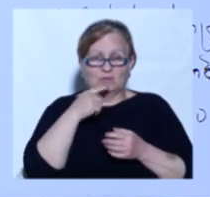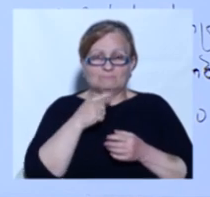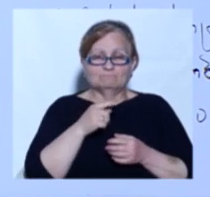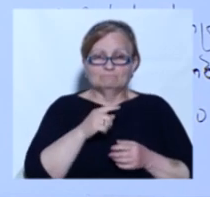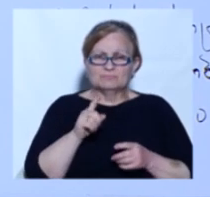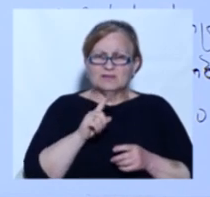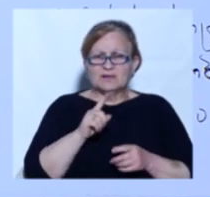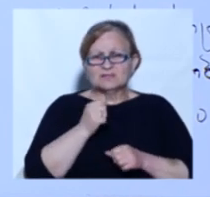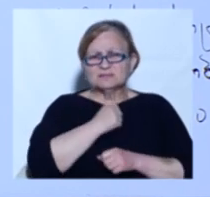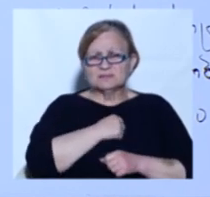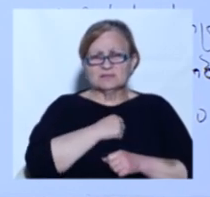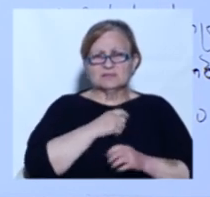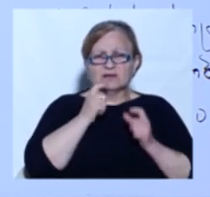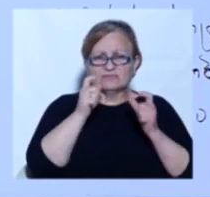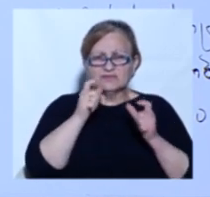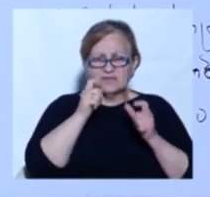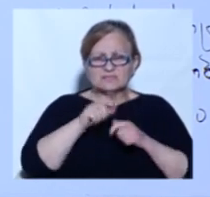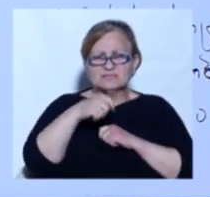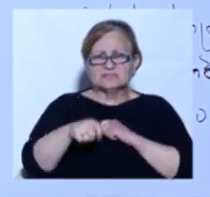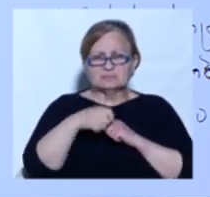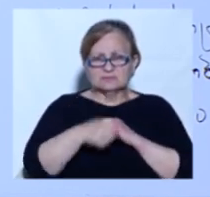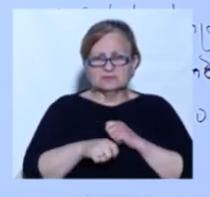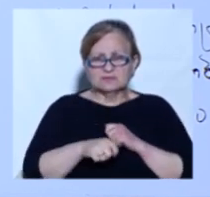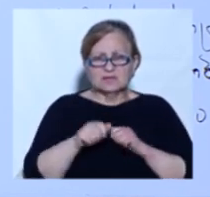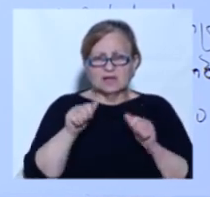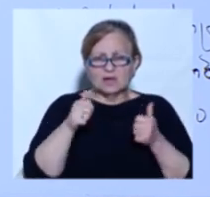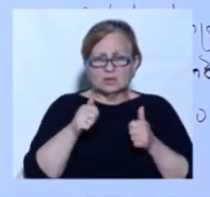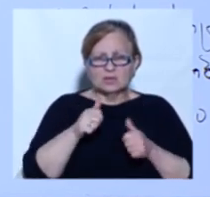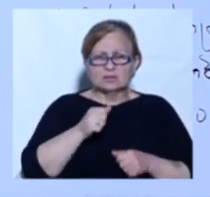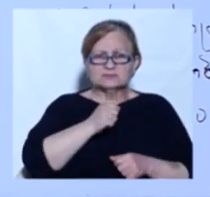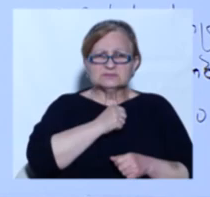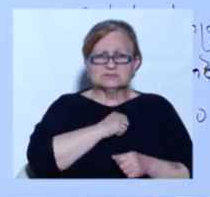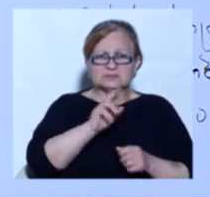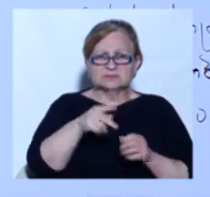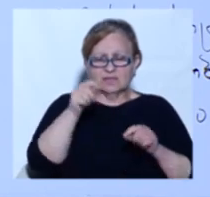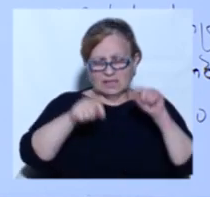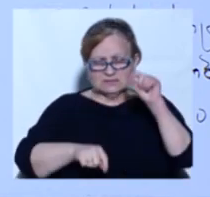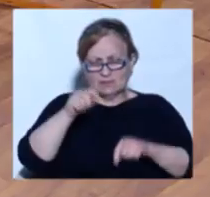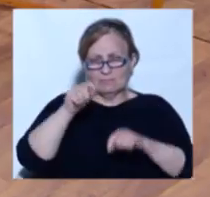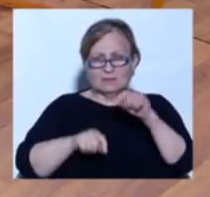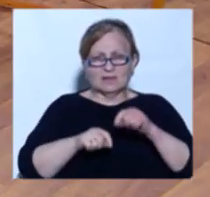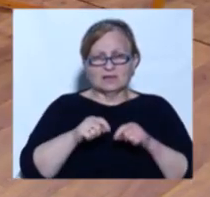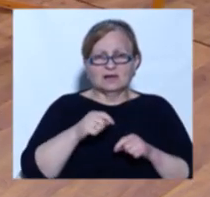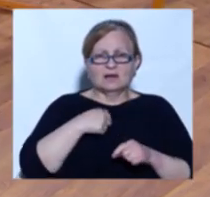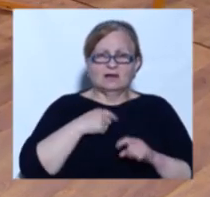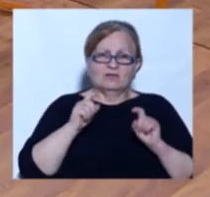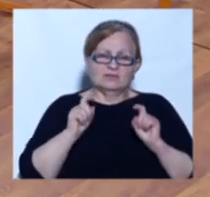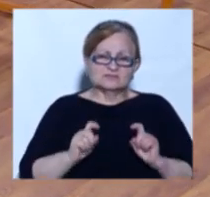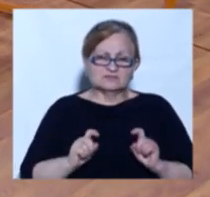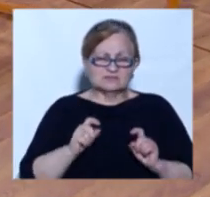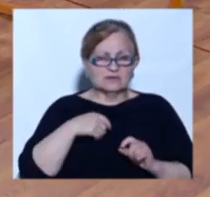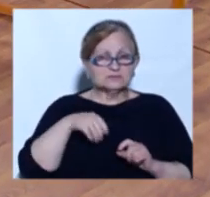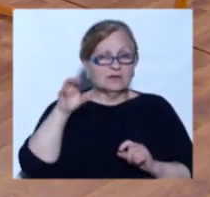რარიგად ყნესის ქარში ბანანი, რაგვარ სიმშვიდით ეცემიან კასრში წვეთები, ვზივარ და